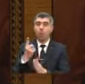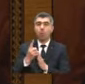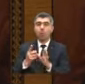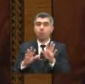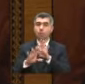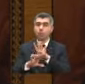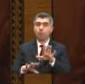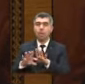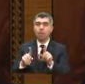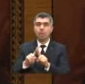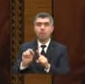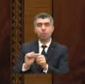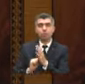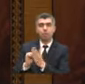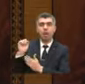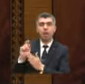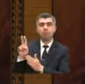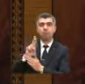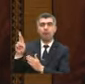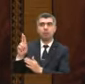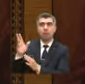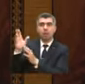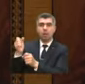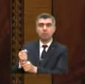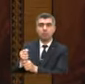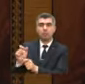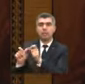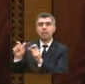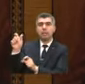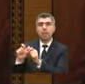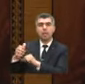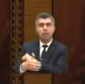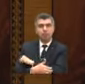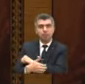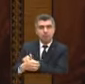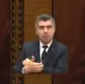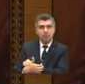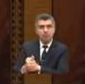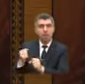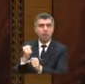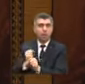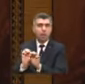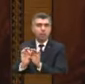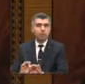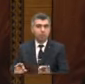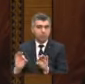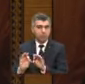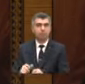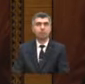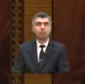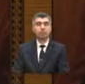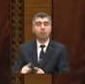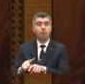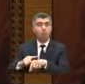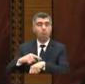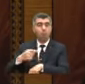انتصر فيها ملك البلاد للمواطنين البسطاء وللطبقة المتوسطة، لا سيما في هذا الوقت هذا